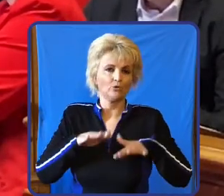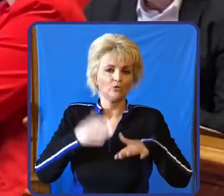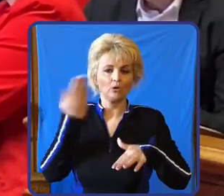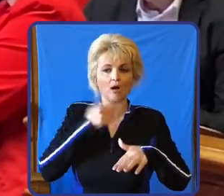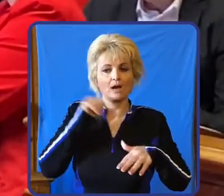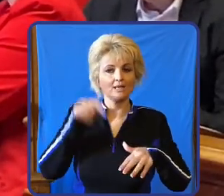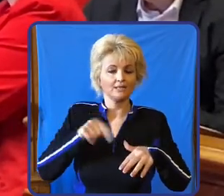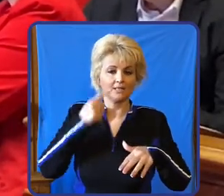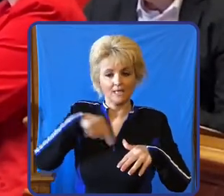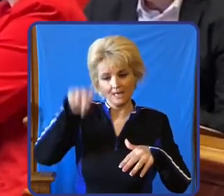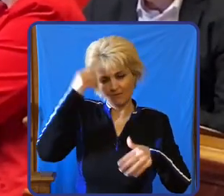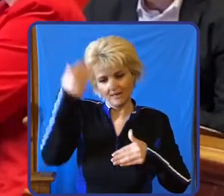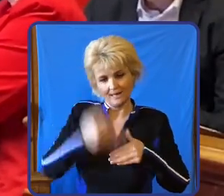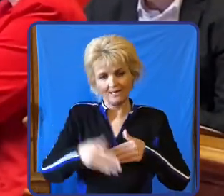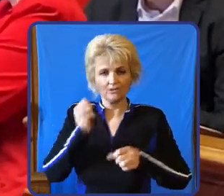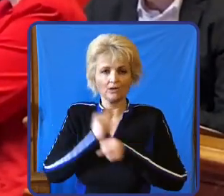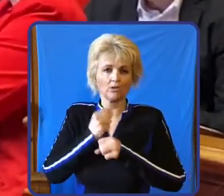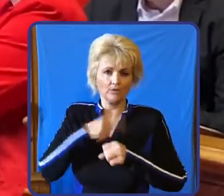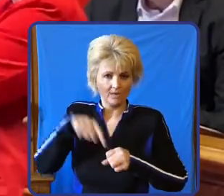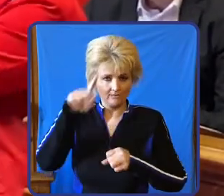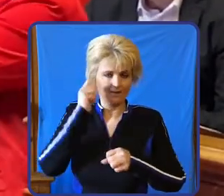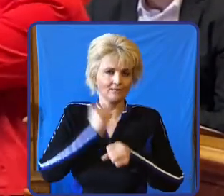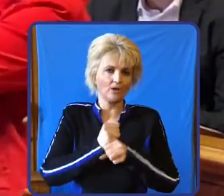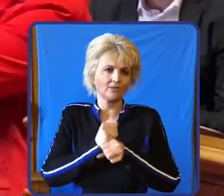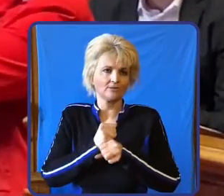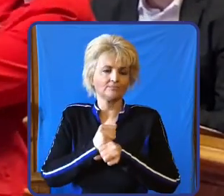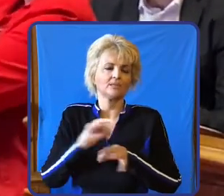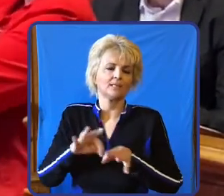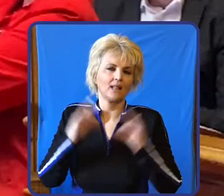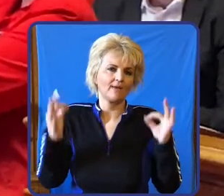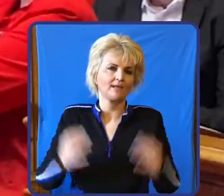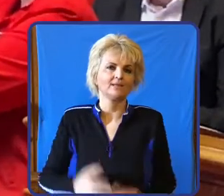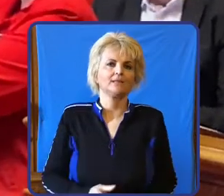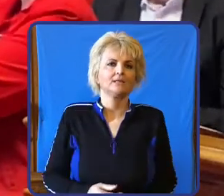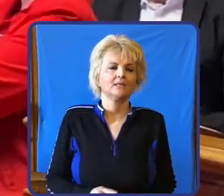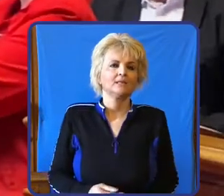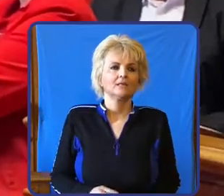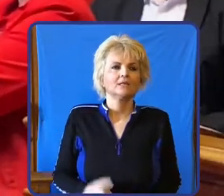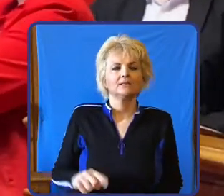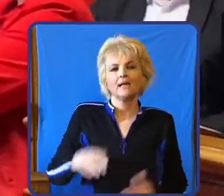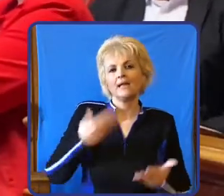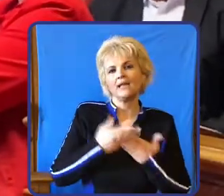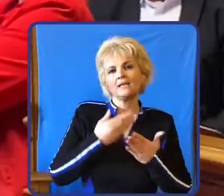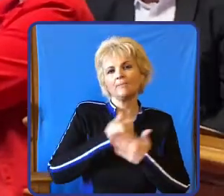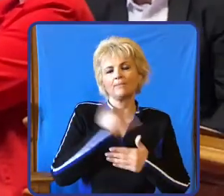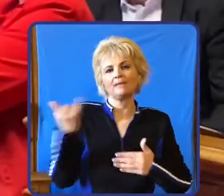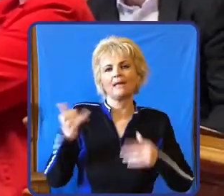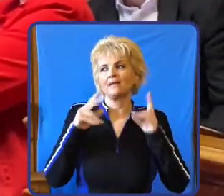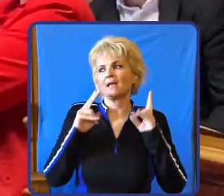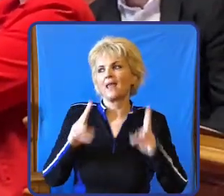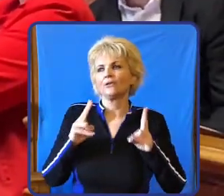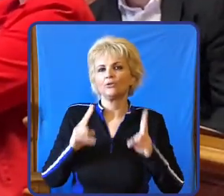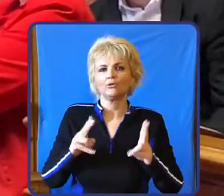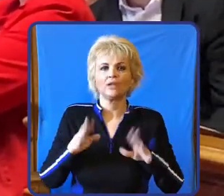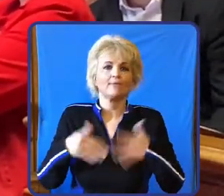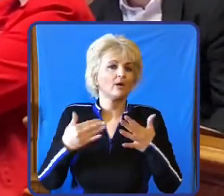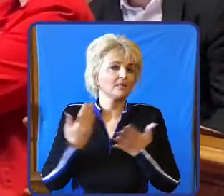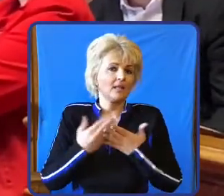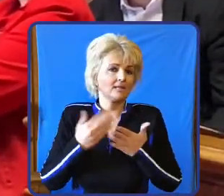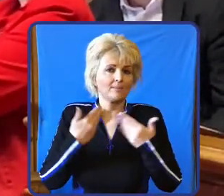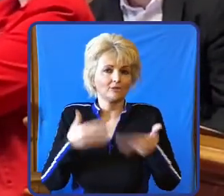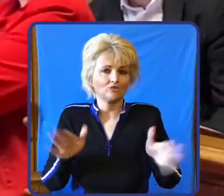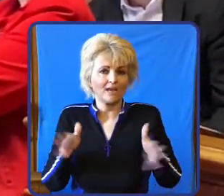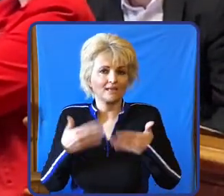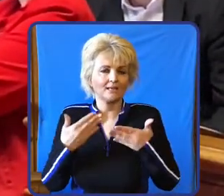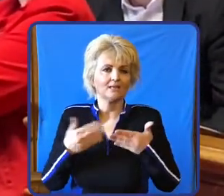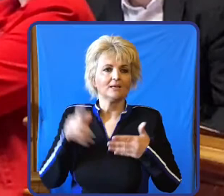ez éjfélig tart, akkor éjfélig tart. Nyilván, csak legyen meg mindenkinek a lehetőség, akkor vagy ne legyen meg senki,